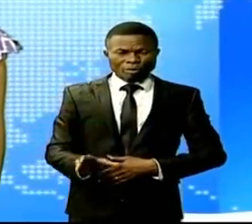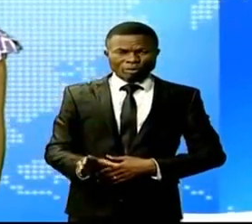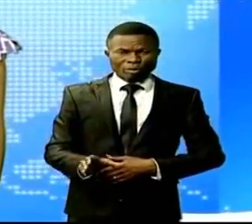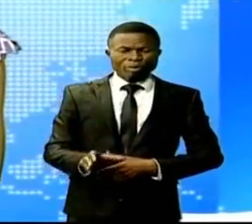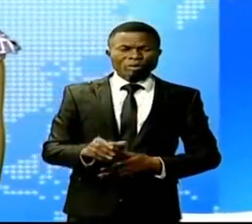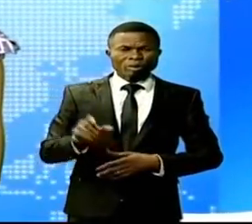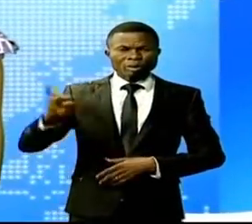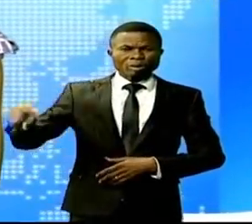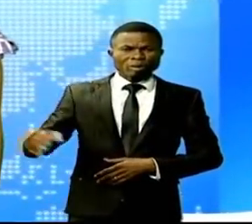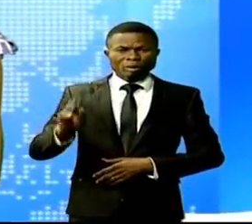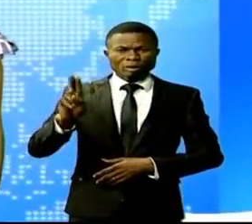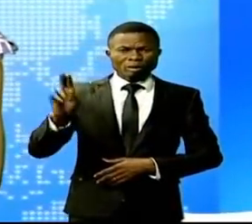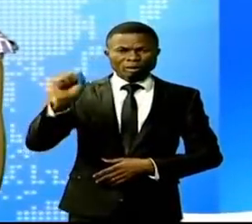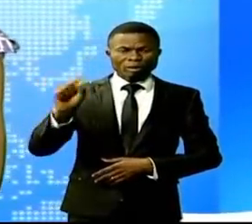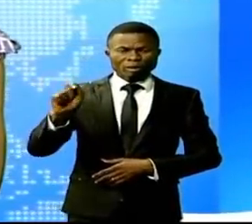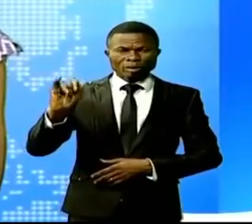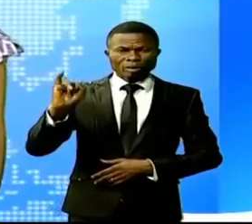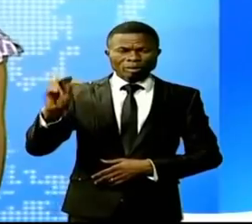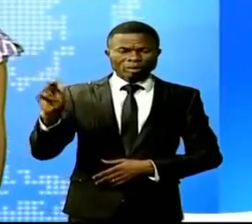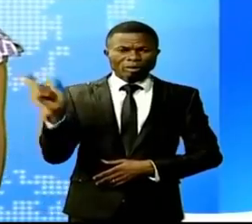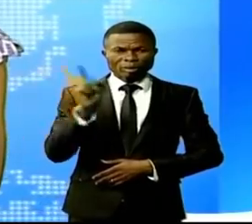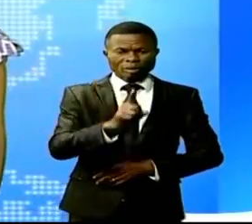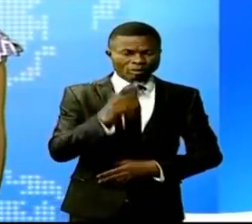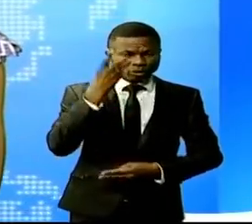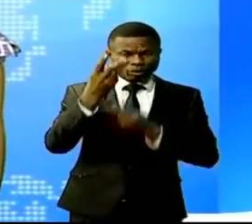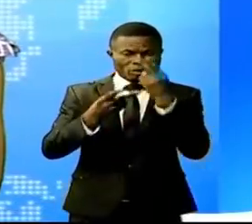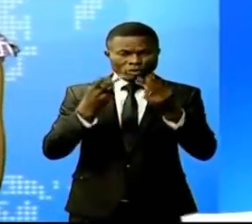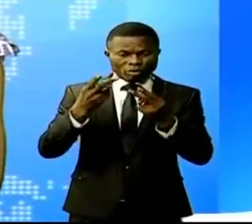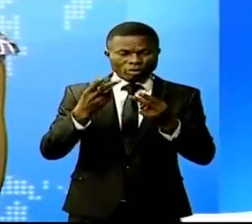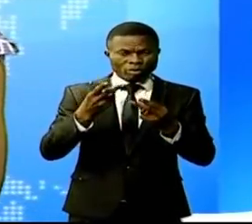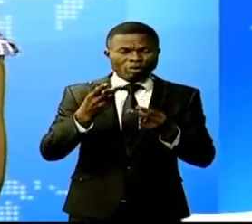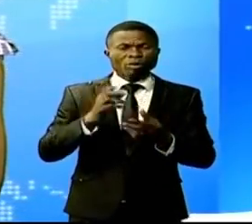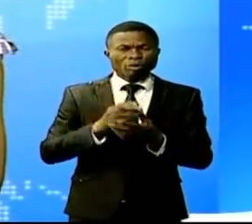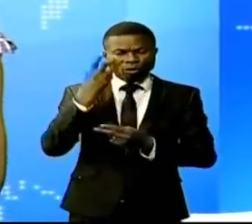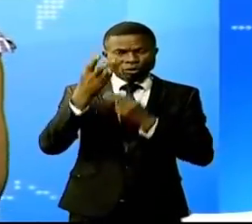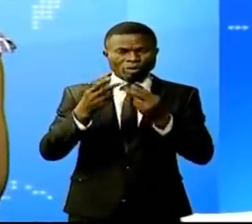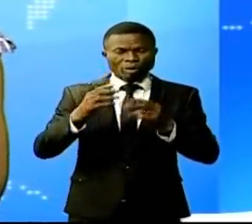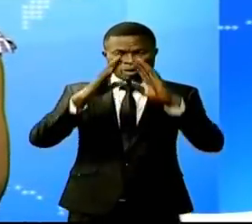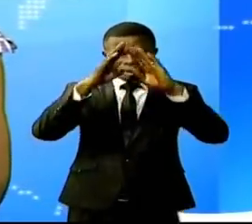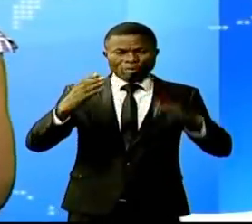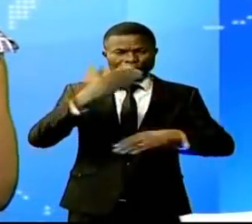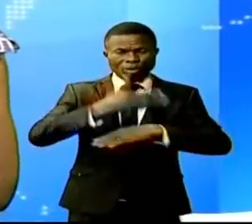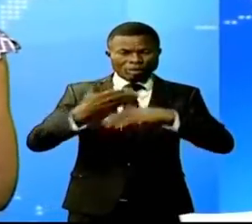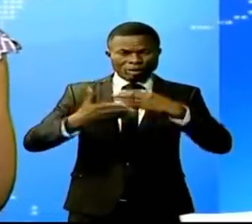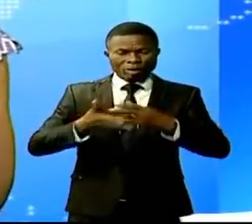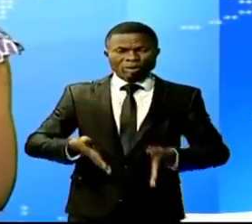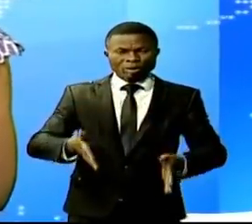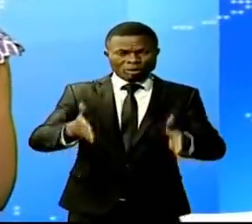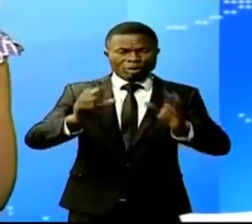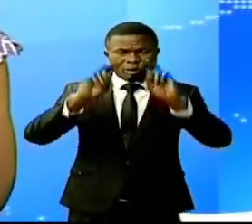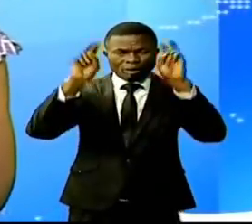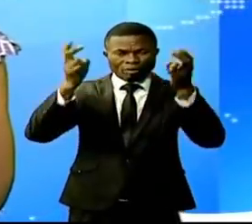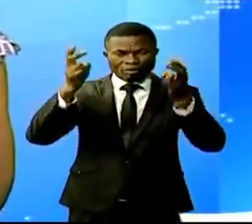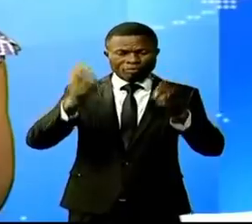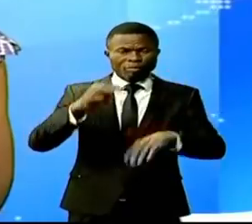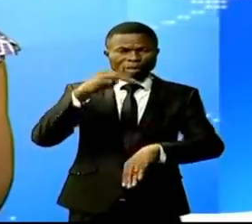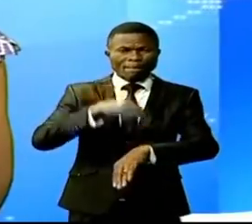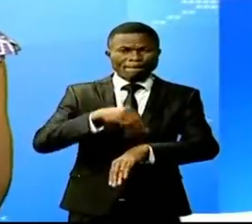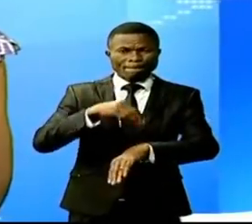Justin Luemba Makoso, a effectué la ronde de quelques chantiers en cours d'exécution dans la ville de